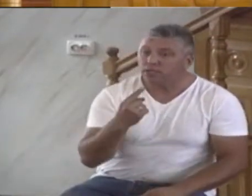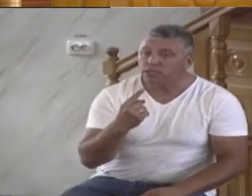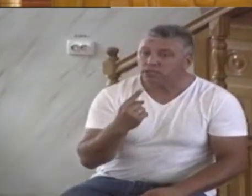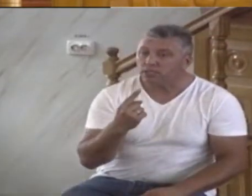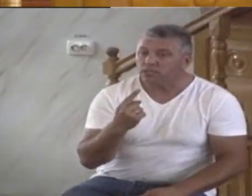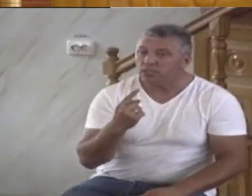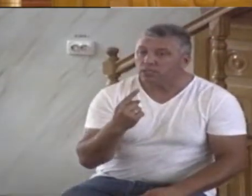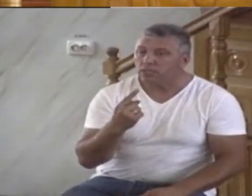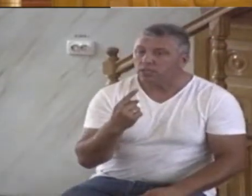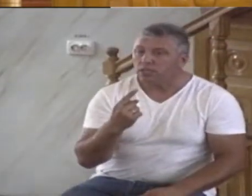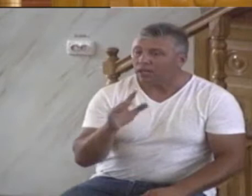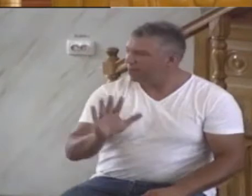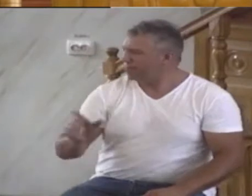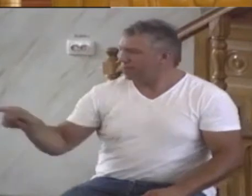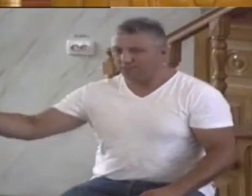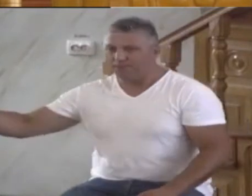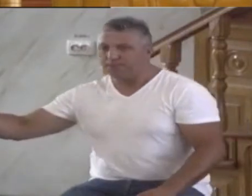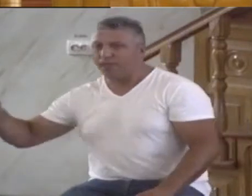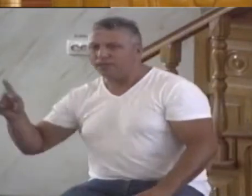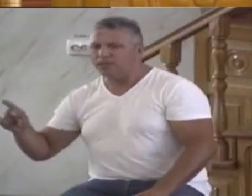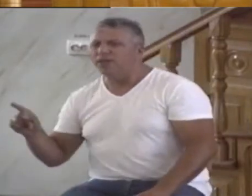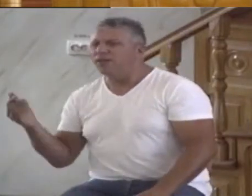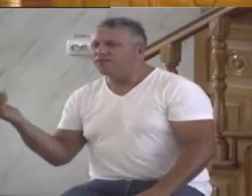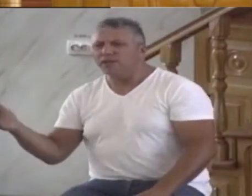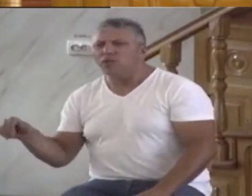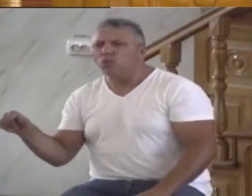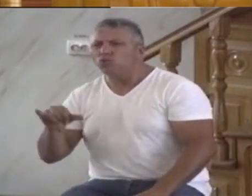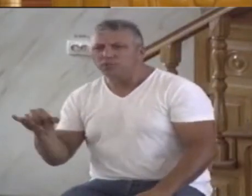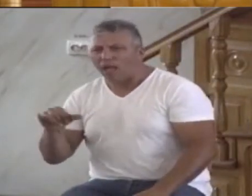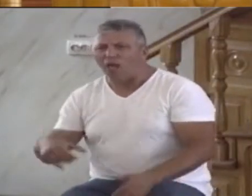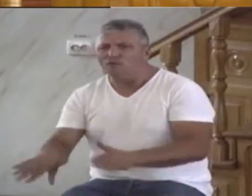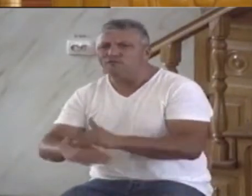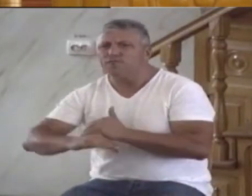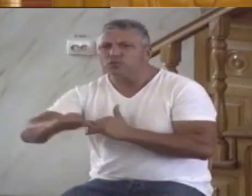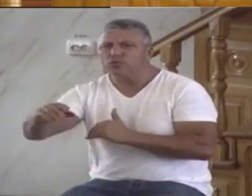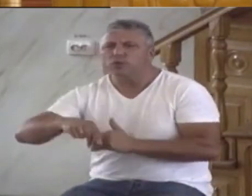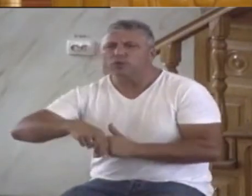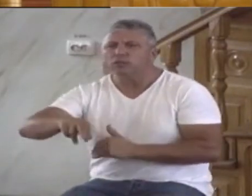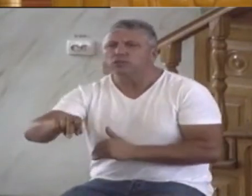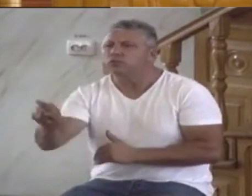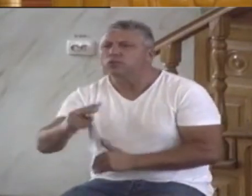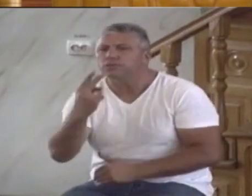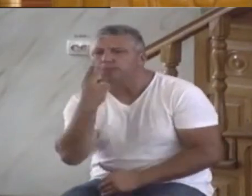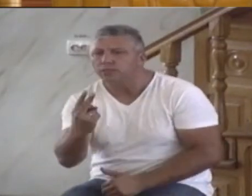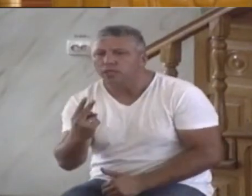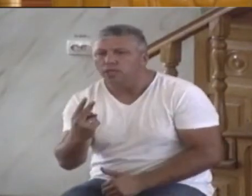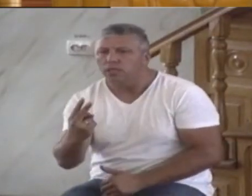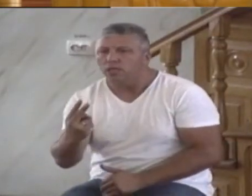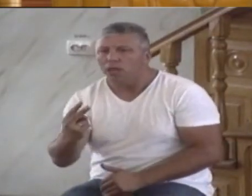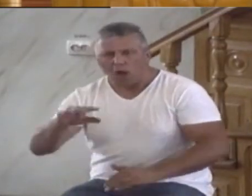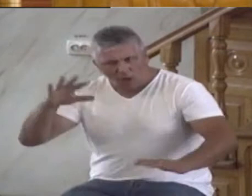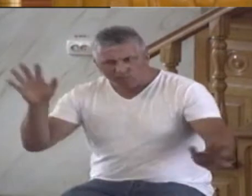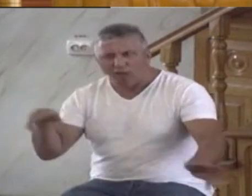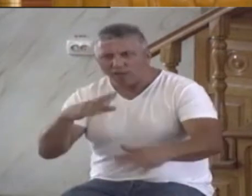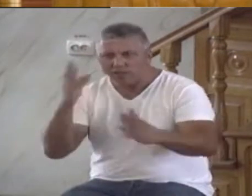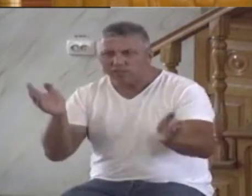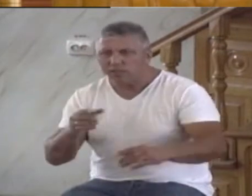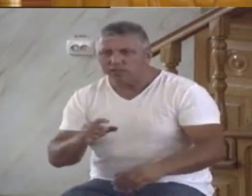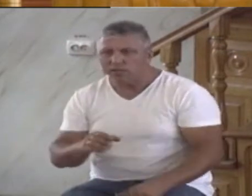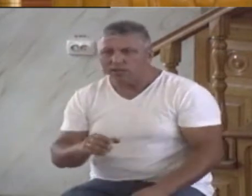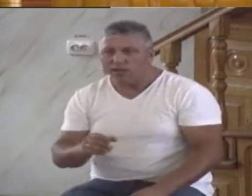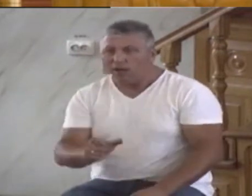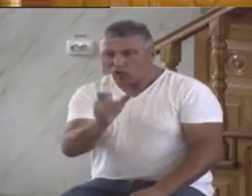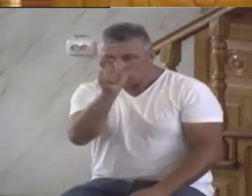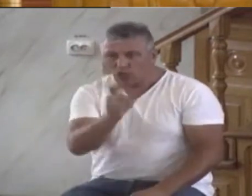Смотреть ходили вы в пустыню? Трость ли ветром колеблемую? Что же смотреть ходили вы? Человека